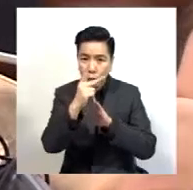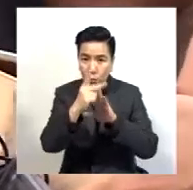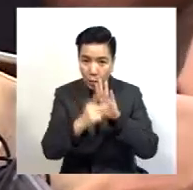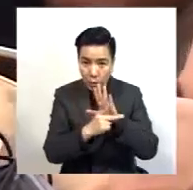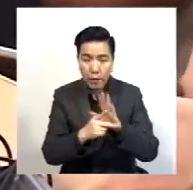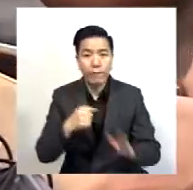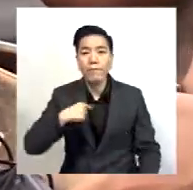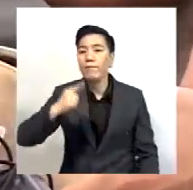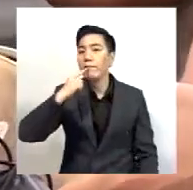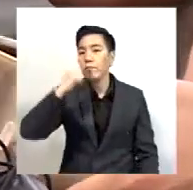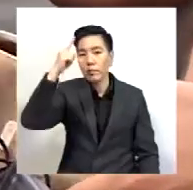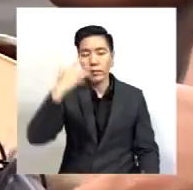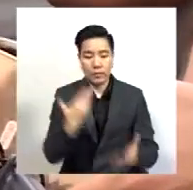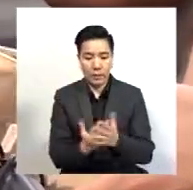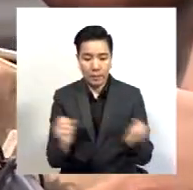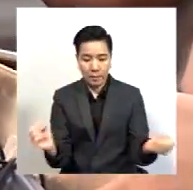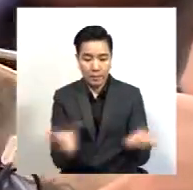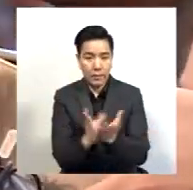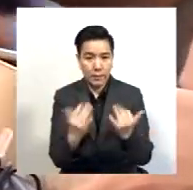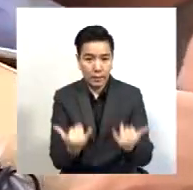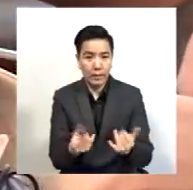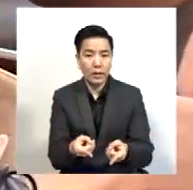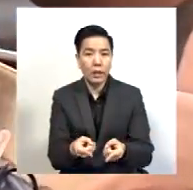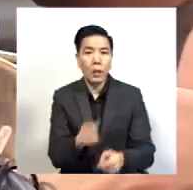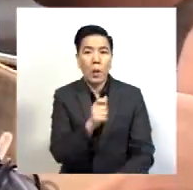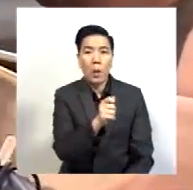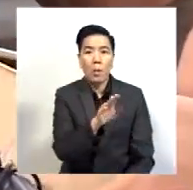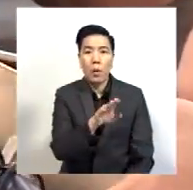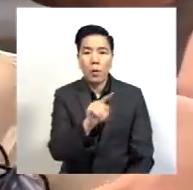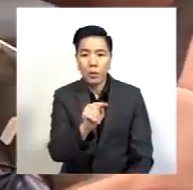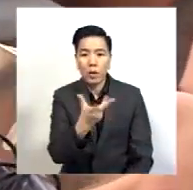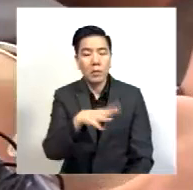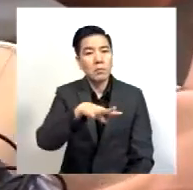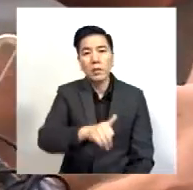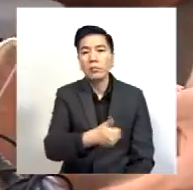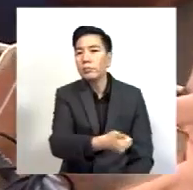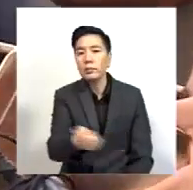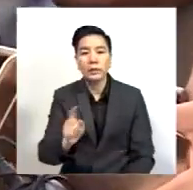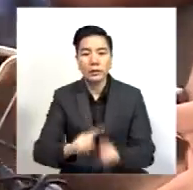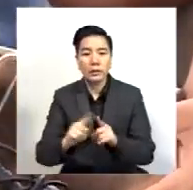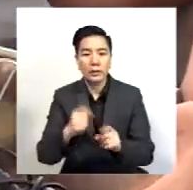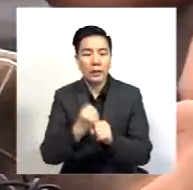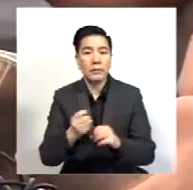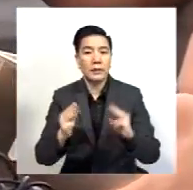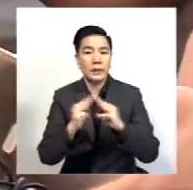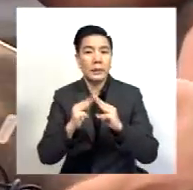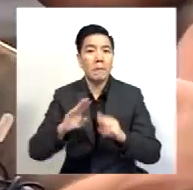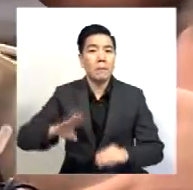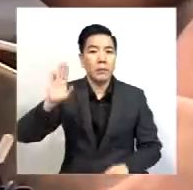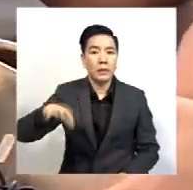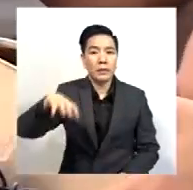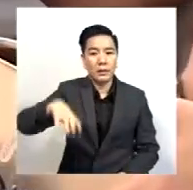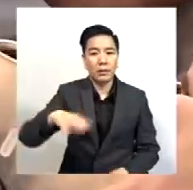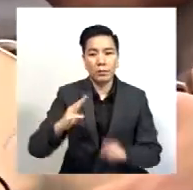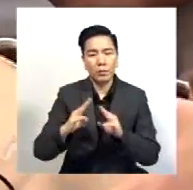แล้วก็ฟ้องเรียกค่าเสียหายจากอบต.หรือเทศบาลอะไรก็แล้วแต่ที่เป็นคนทำสัญญากับบริษัทเนี่ยบ